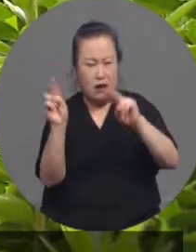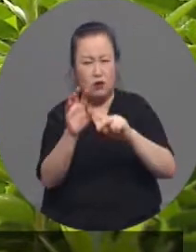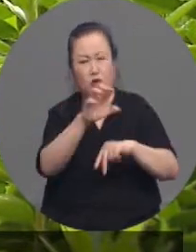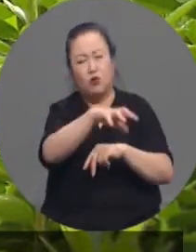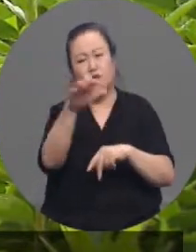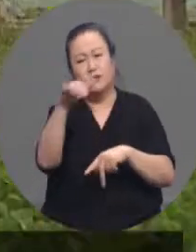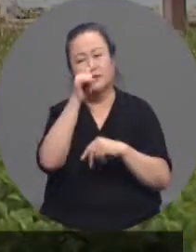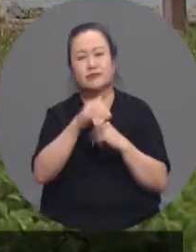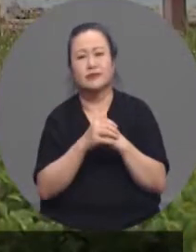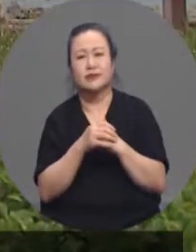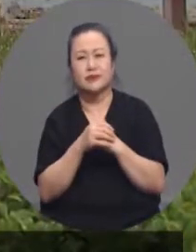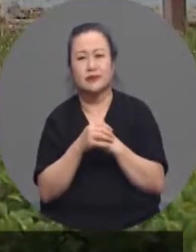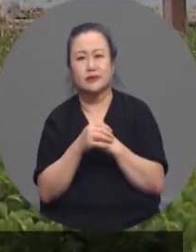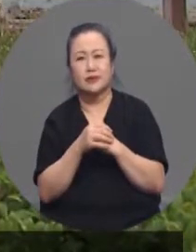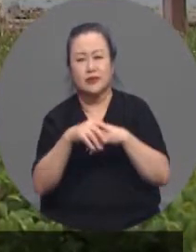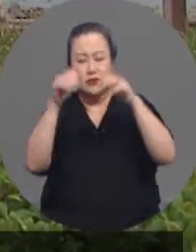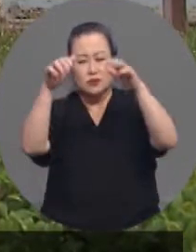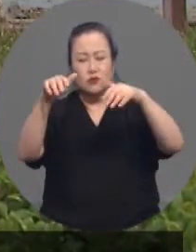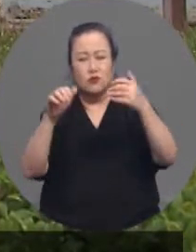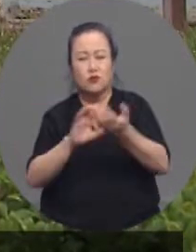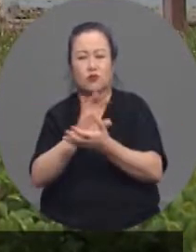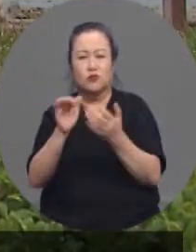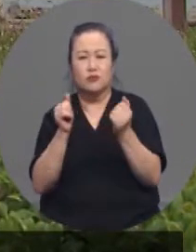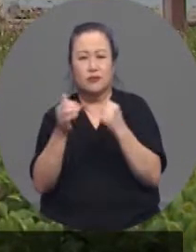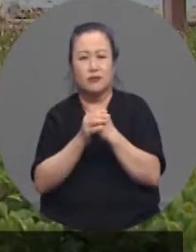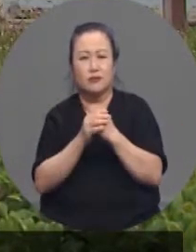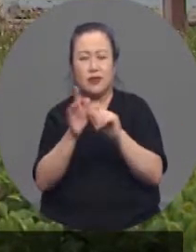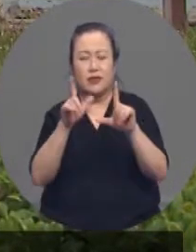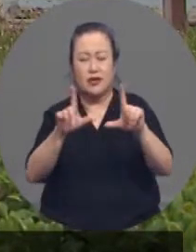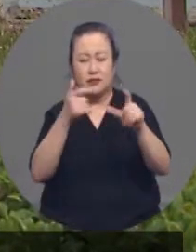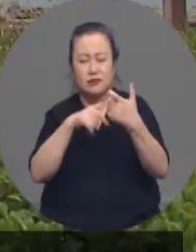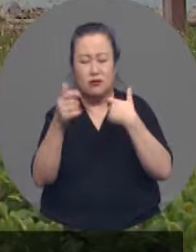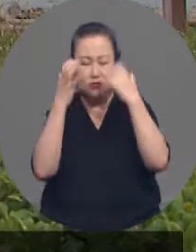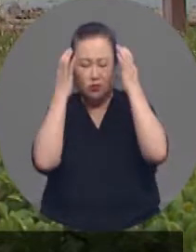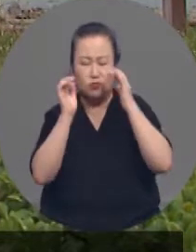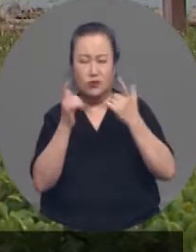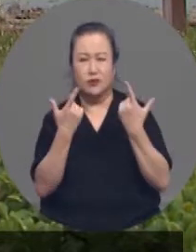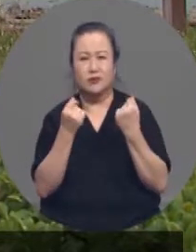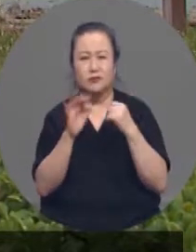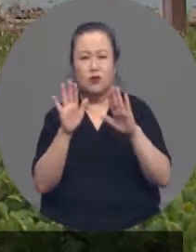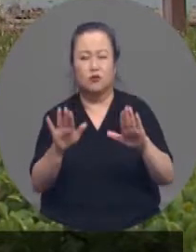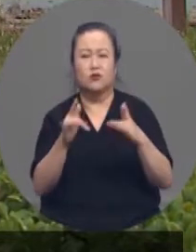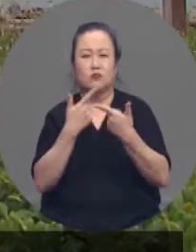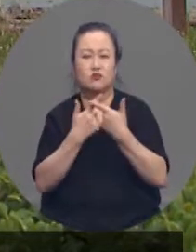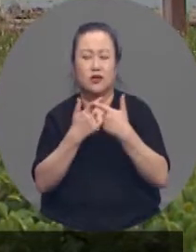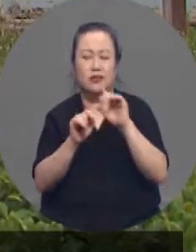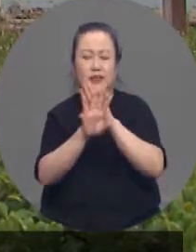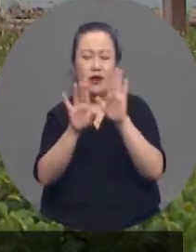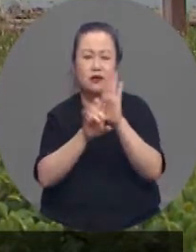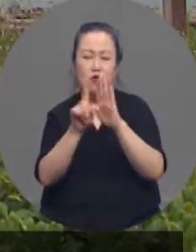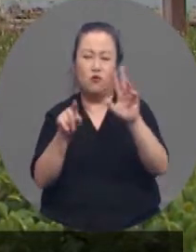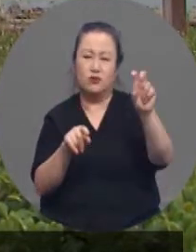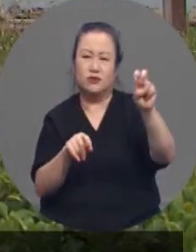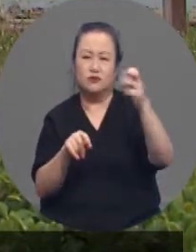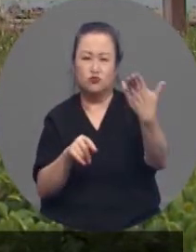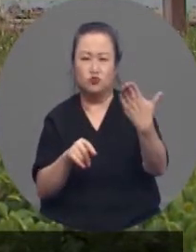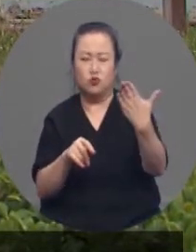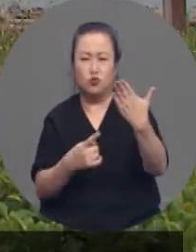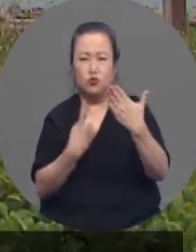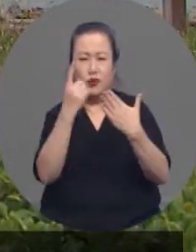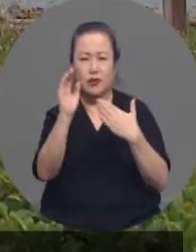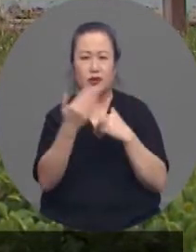번개가 치겠습니다. 소나기 구름이 지나며 날은 더 후텁지근해지겠습니다. 오늘 부산의 한낮 기온은